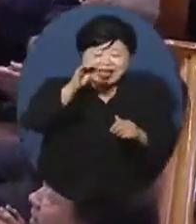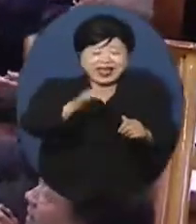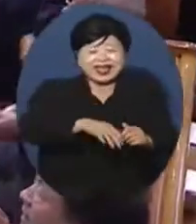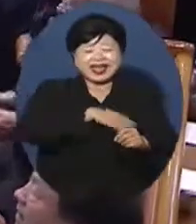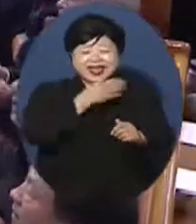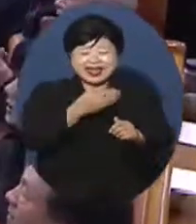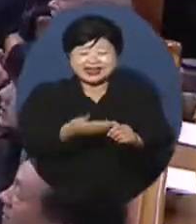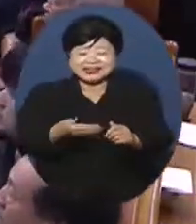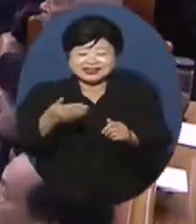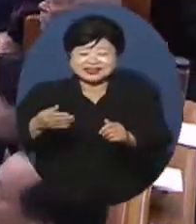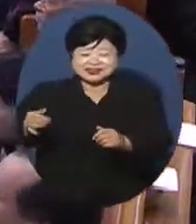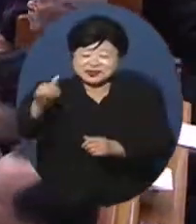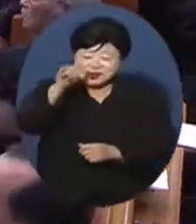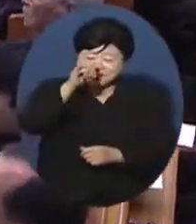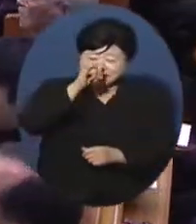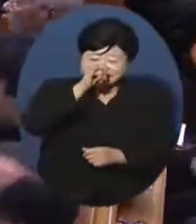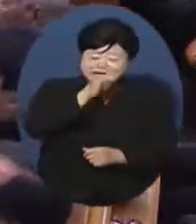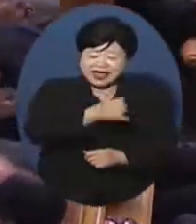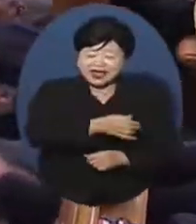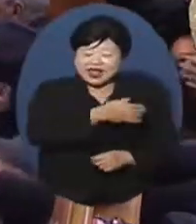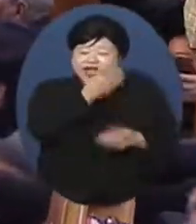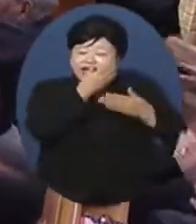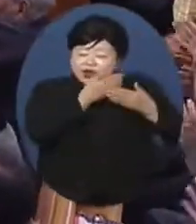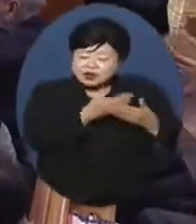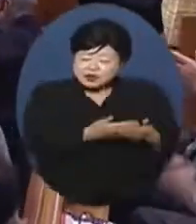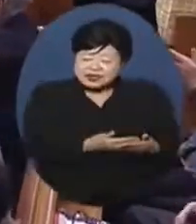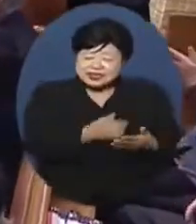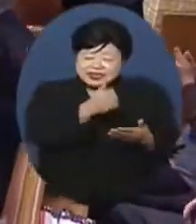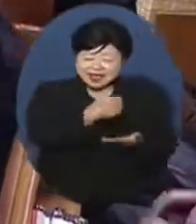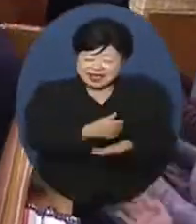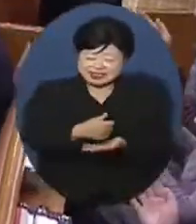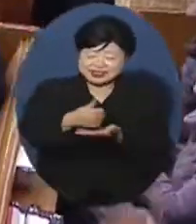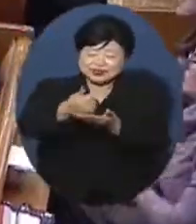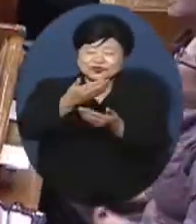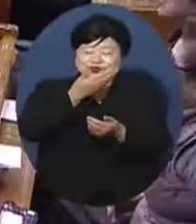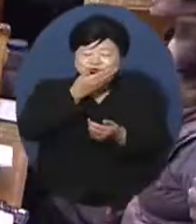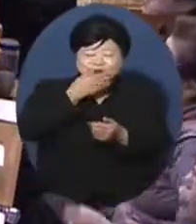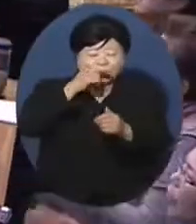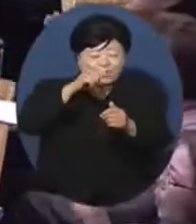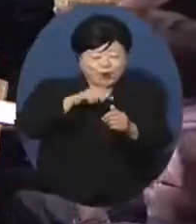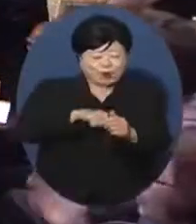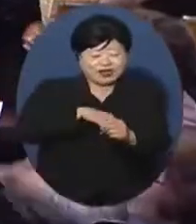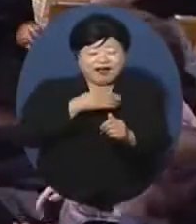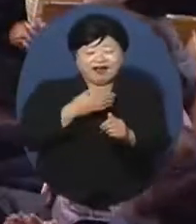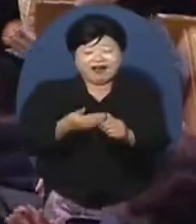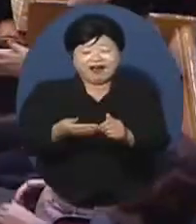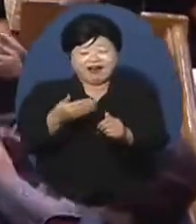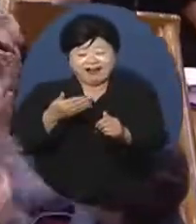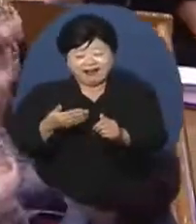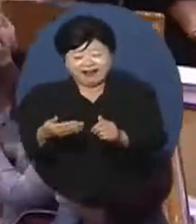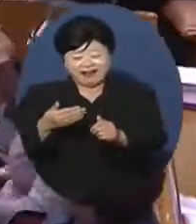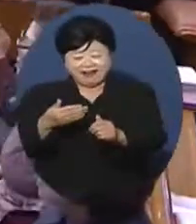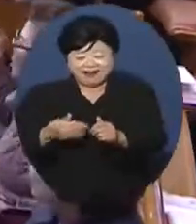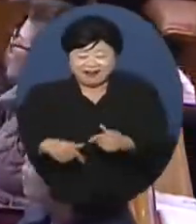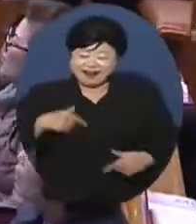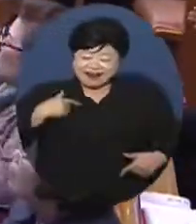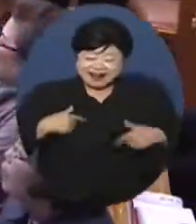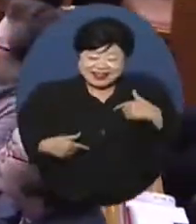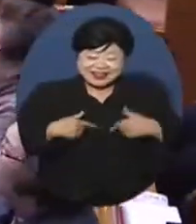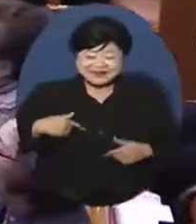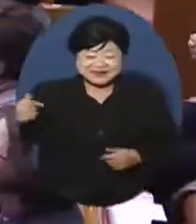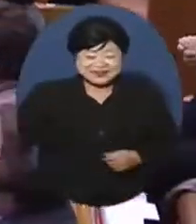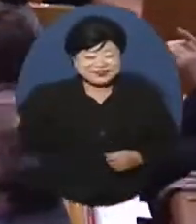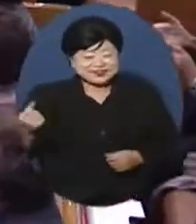we we 이날 3 무더위가 라라 오늘